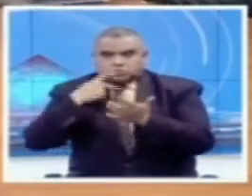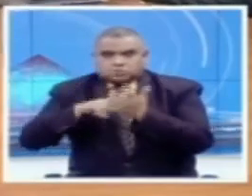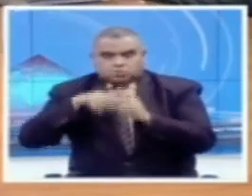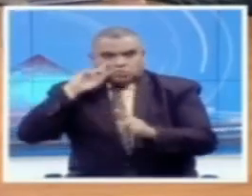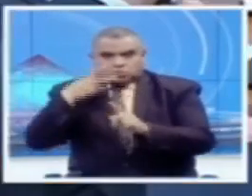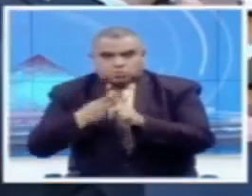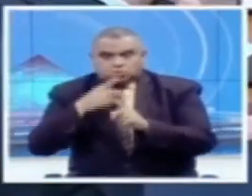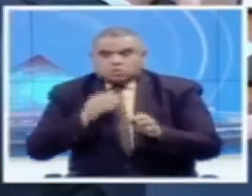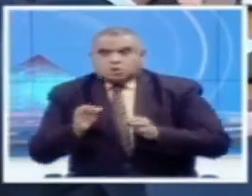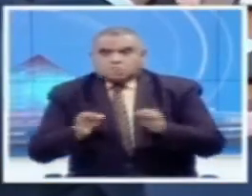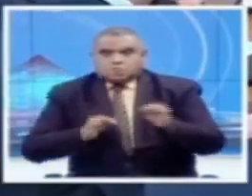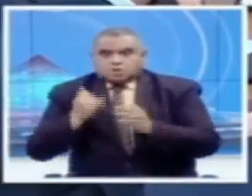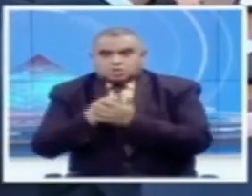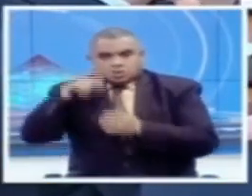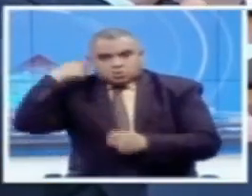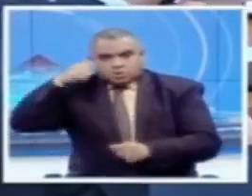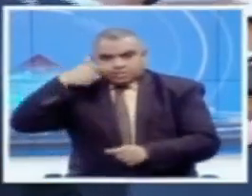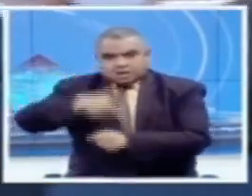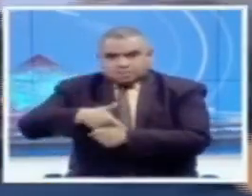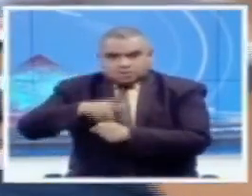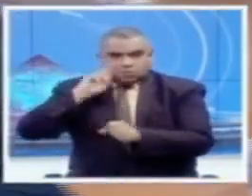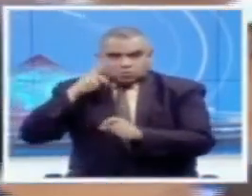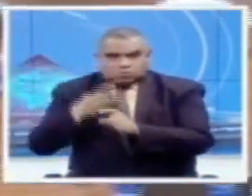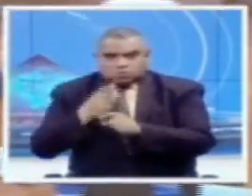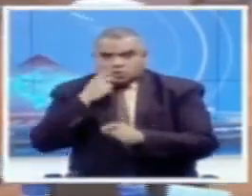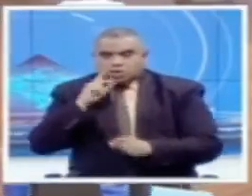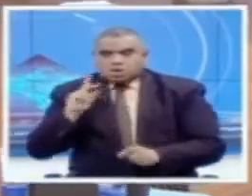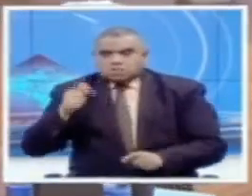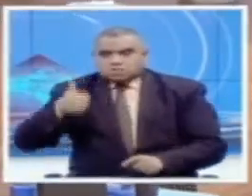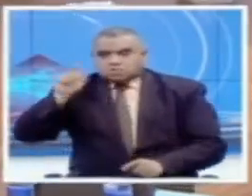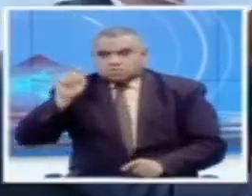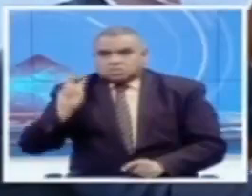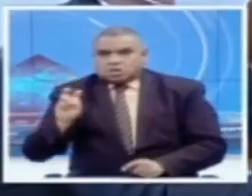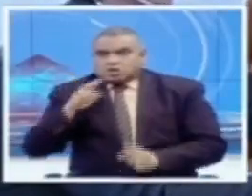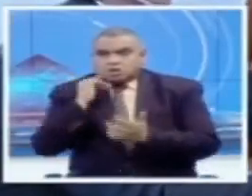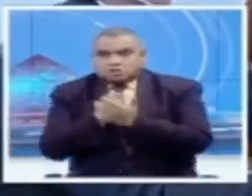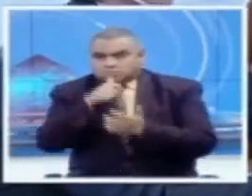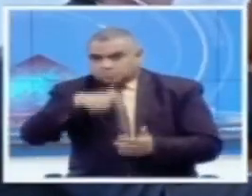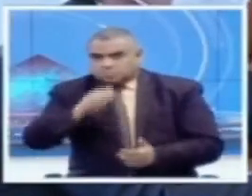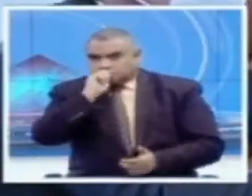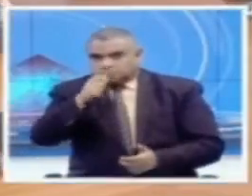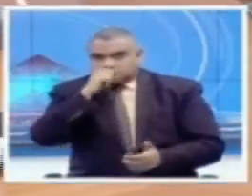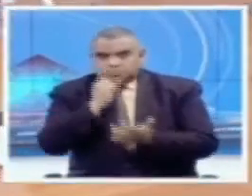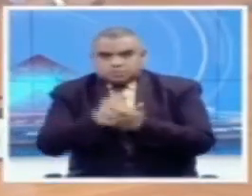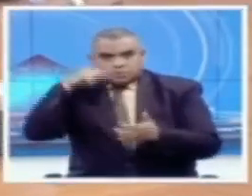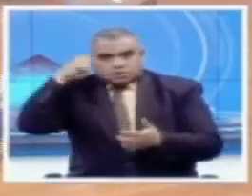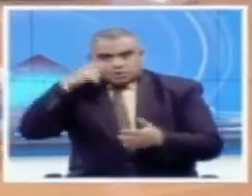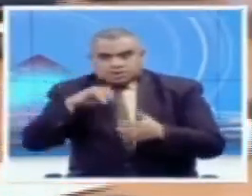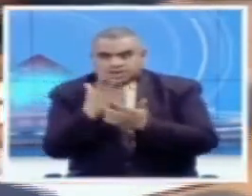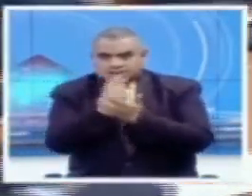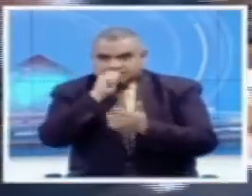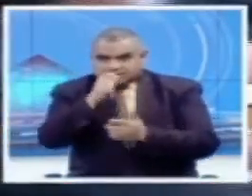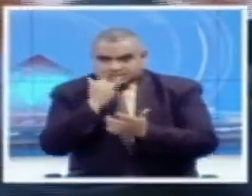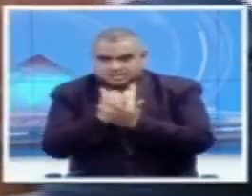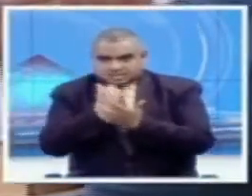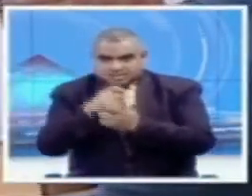بحضور المهندس طارق الملا وزير البترول والثروة المعدنية. وصرح المتحدث الرسمي باسم رئاسة الجمهورية